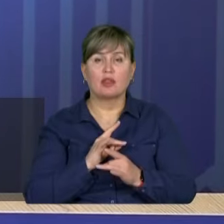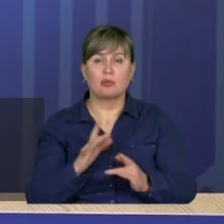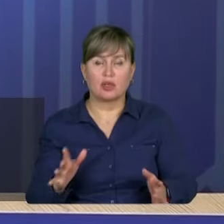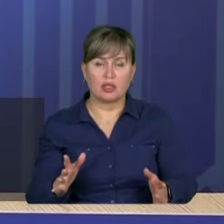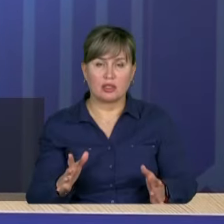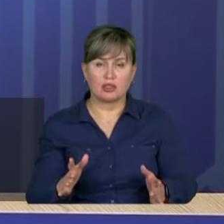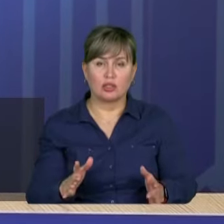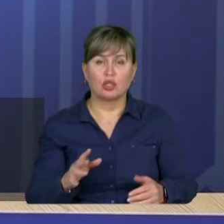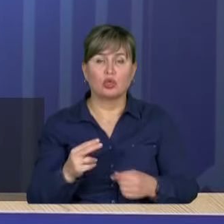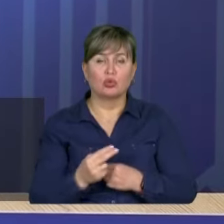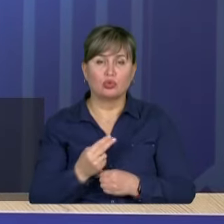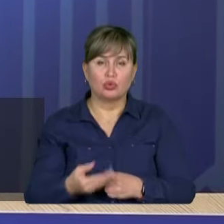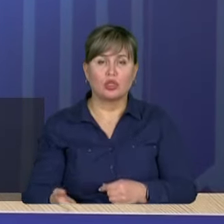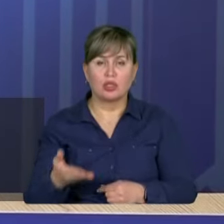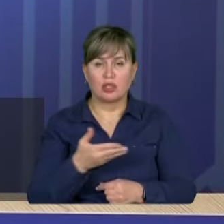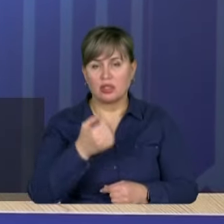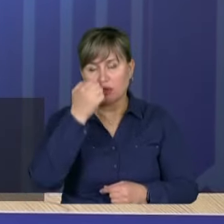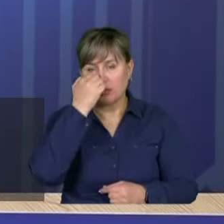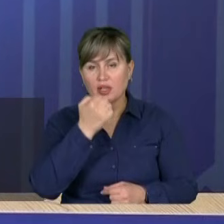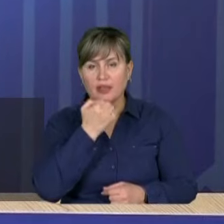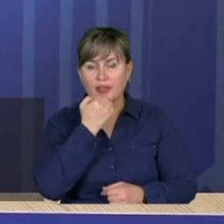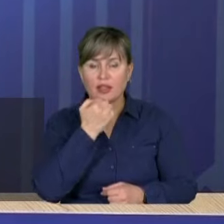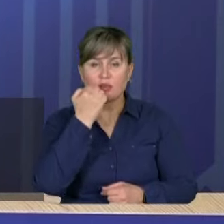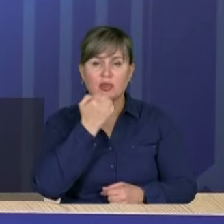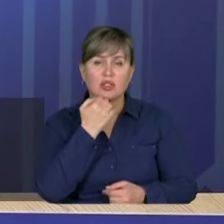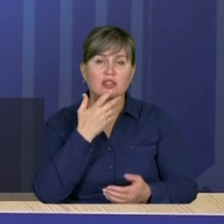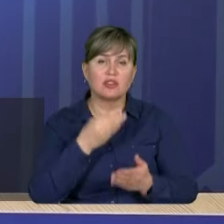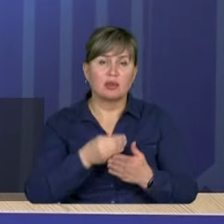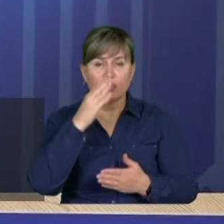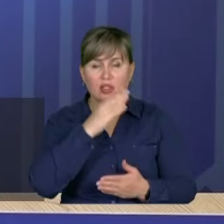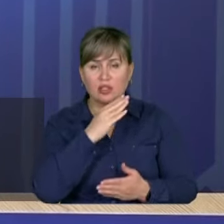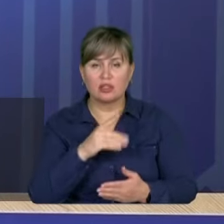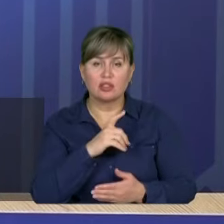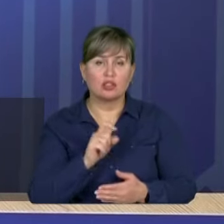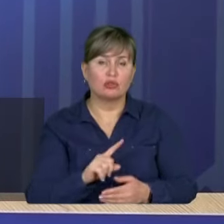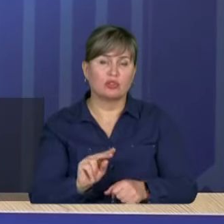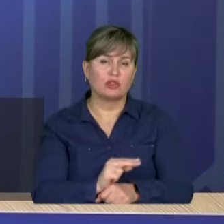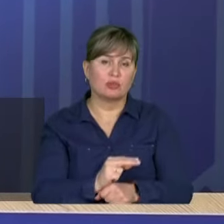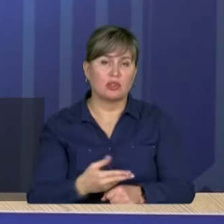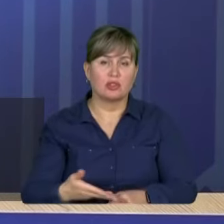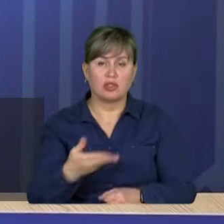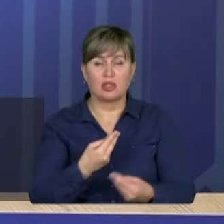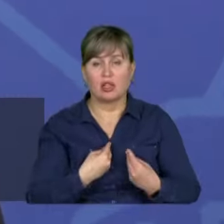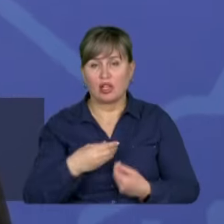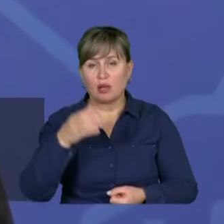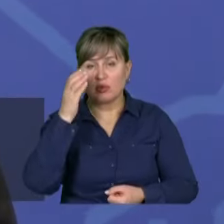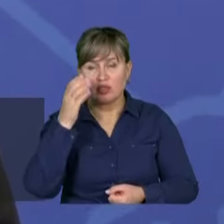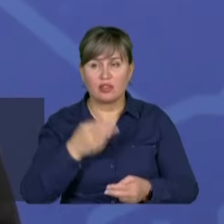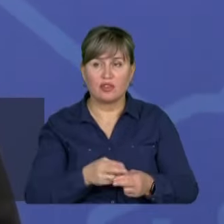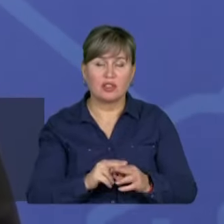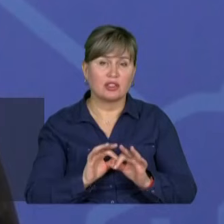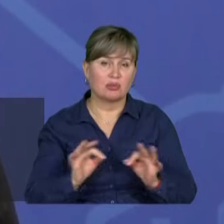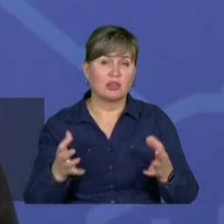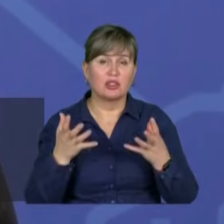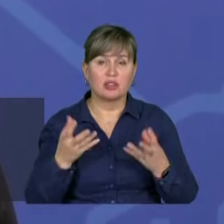он учит нас благодарности. Благодарности своим родителям за то, что они воспитали нас, дали нам образование. В этот